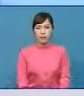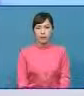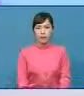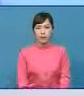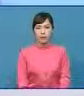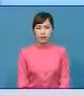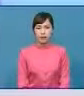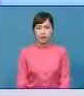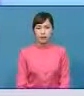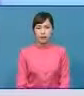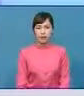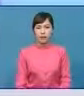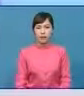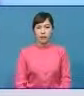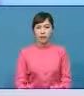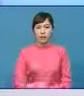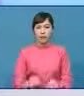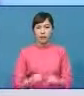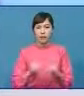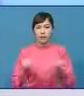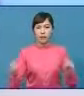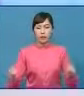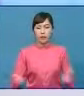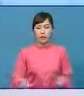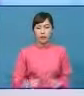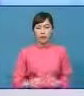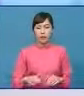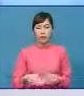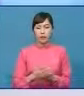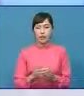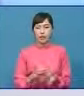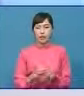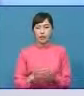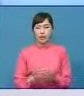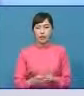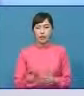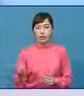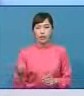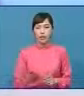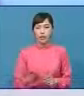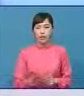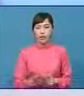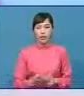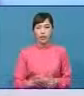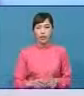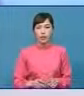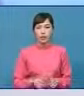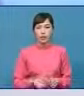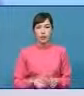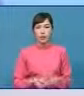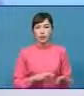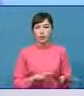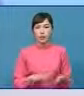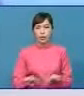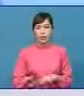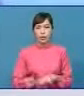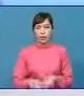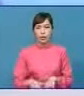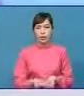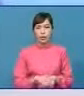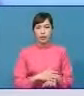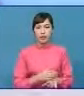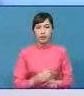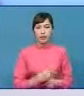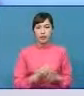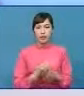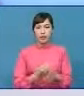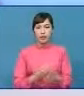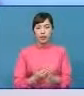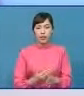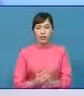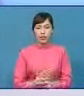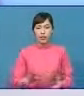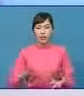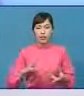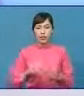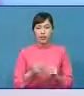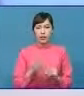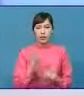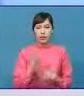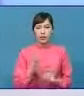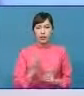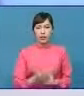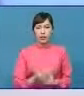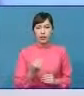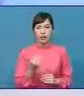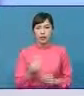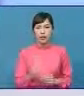Ел даму үшін жаңа реформаның қажет екені ақиқат. Алайда жаңашылдық өздігінен жүзеге аспайды. Оны ел қуаттағанда ғана нәтижелі болмақ.